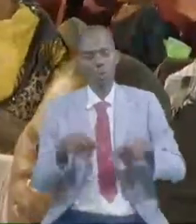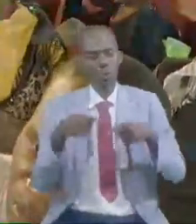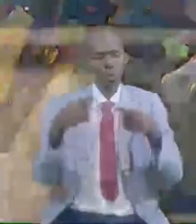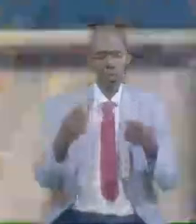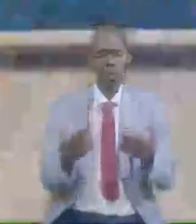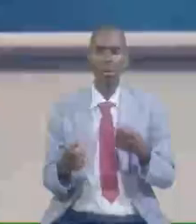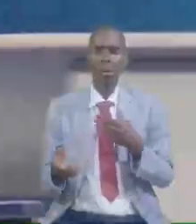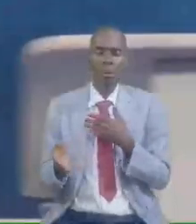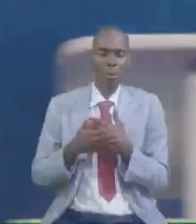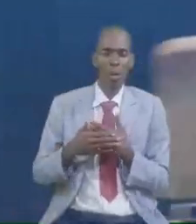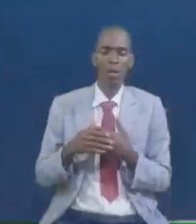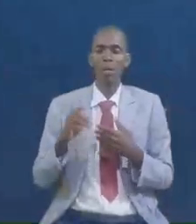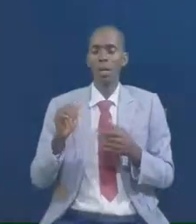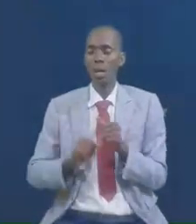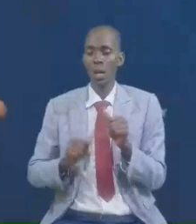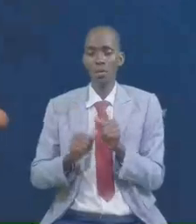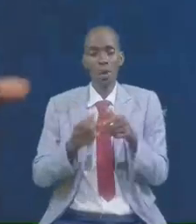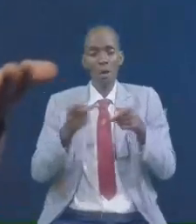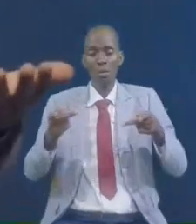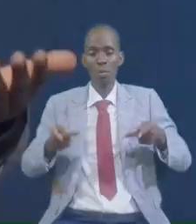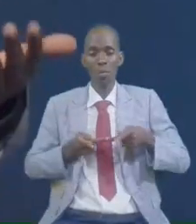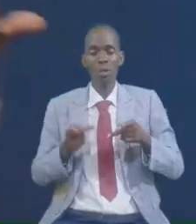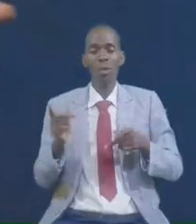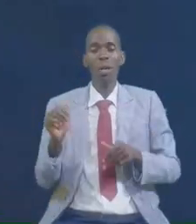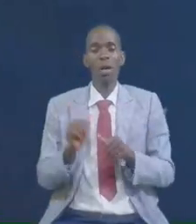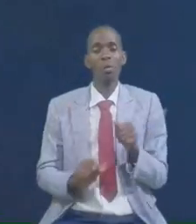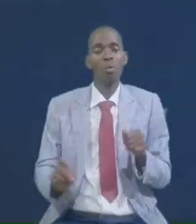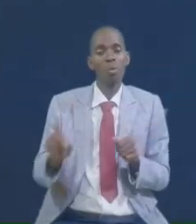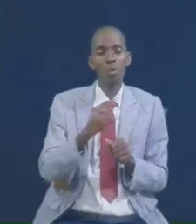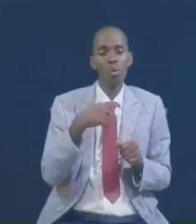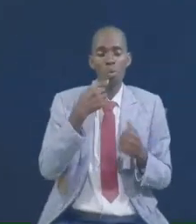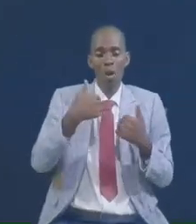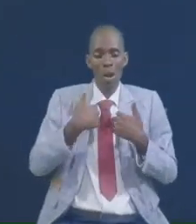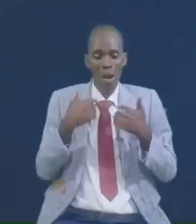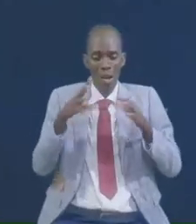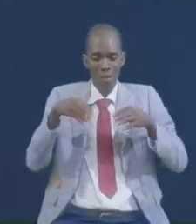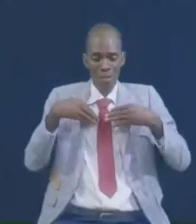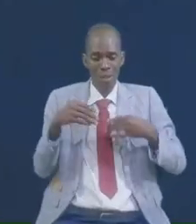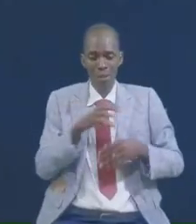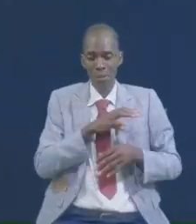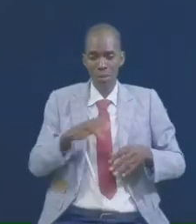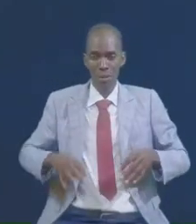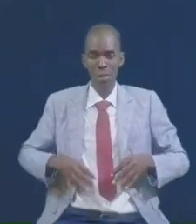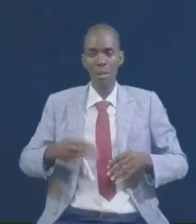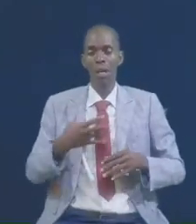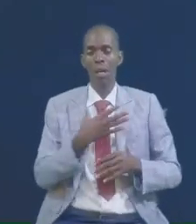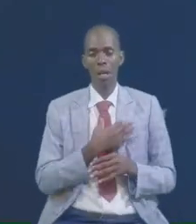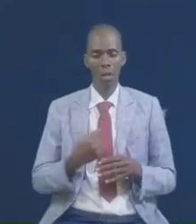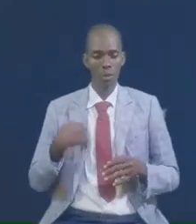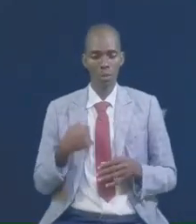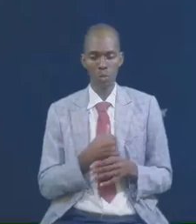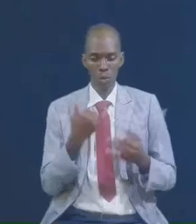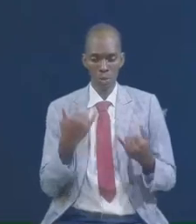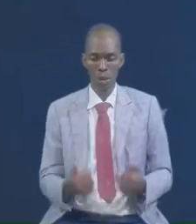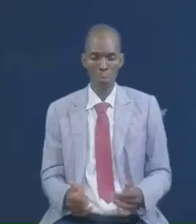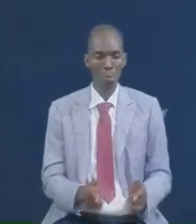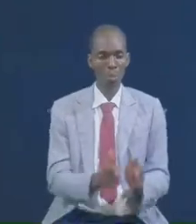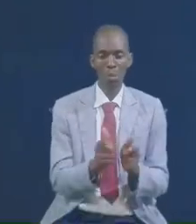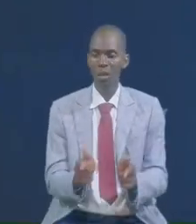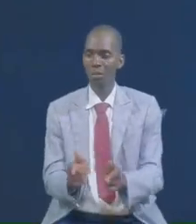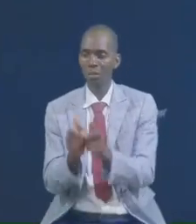retournons pour tous ceux qui ont donné leur vie au Seigneur et que nous nous retrouvons avec les gens de